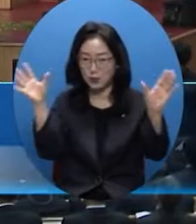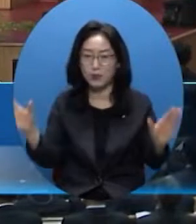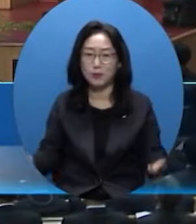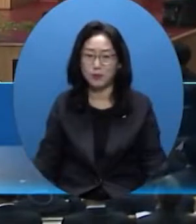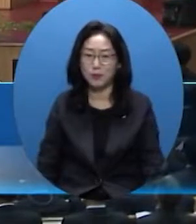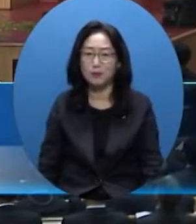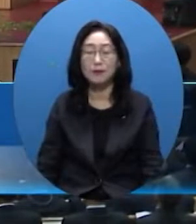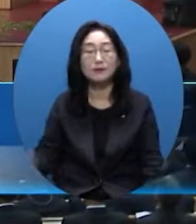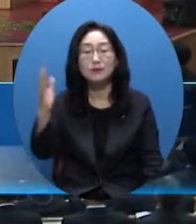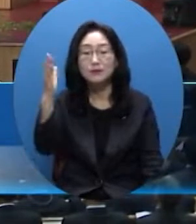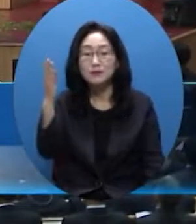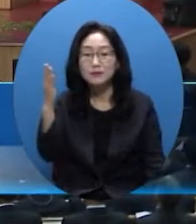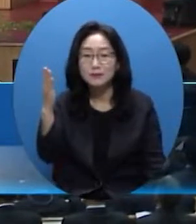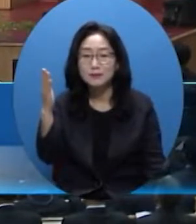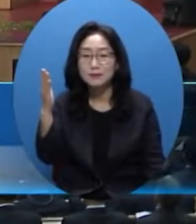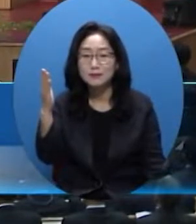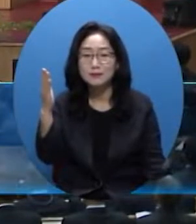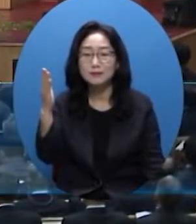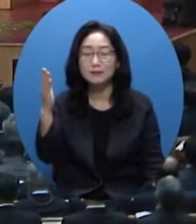요즘